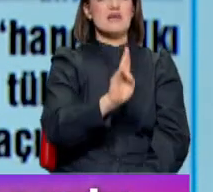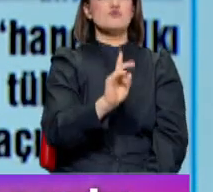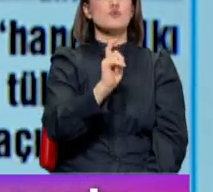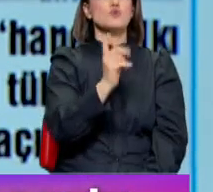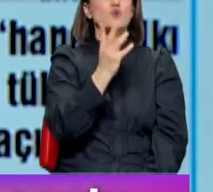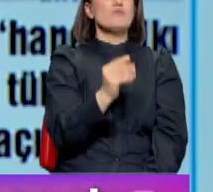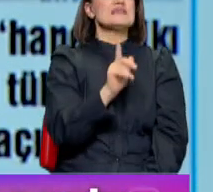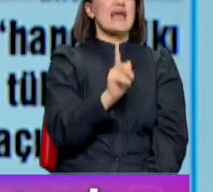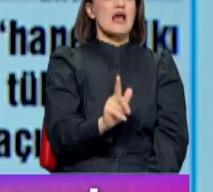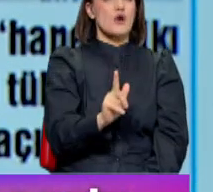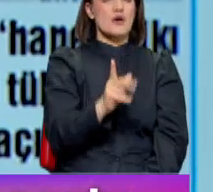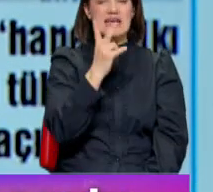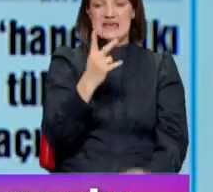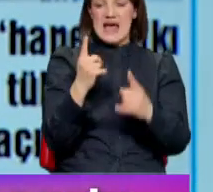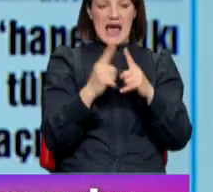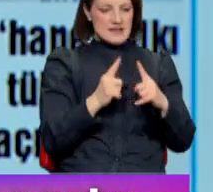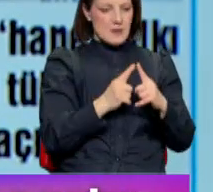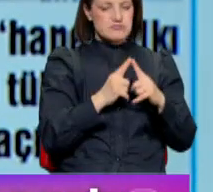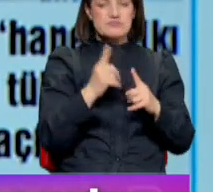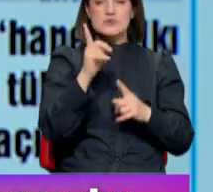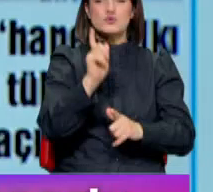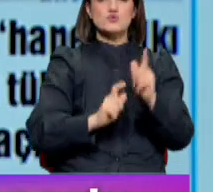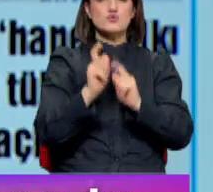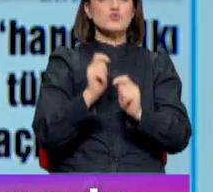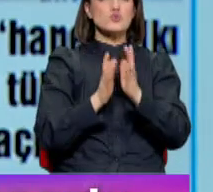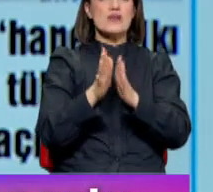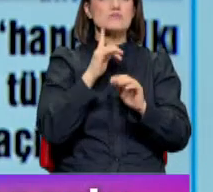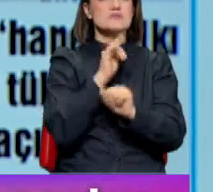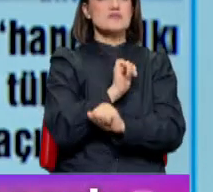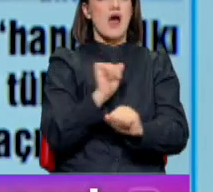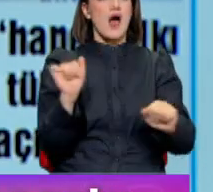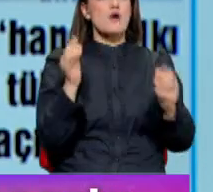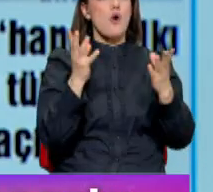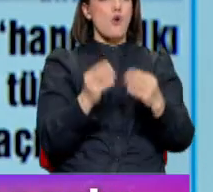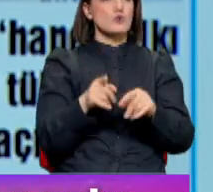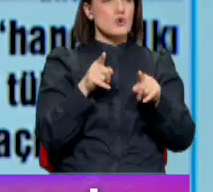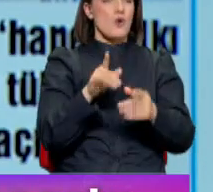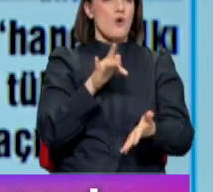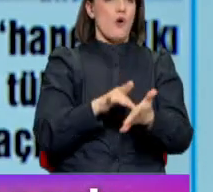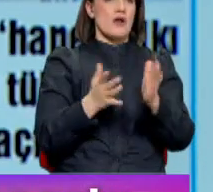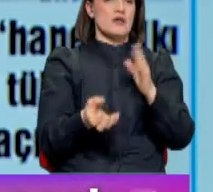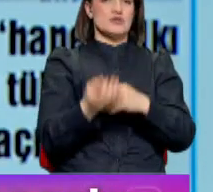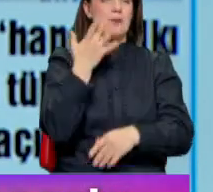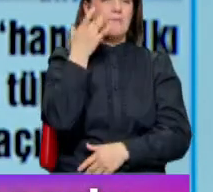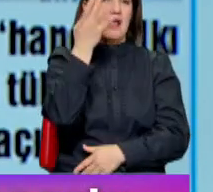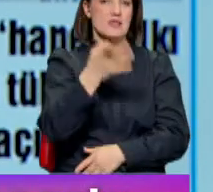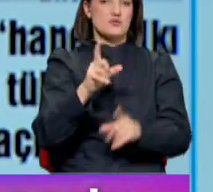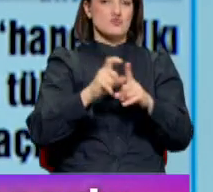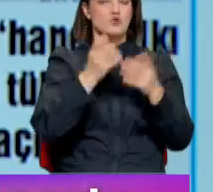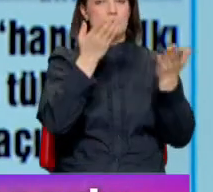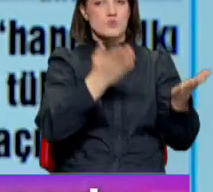kuruş olması gerekiyor. İki hesapta da süt üreticilerinin zararda olduğu da ortada. Maalesef durum